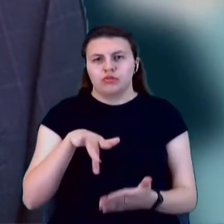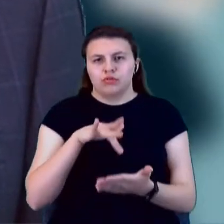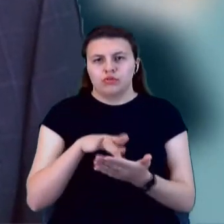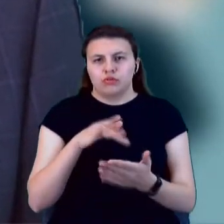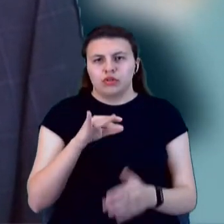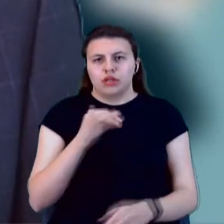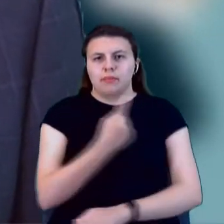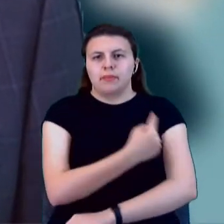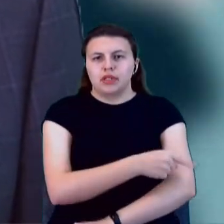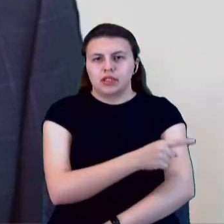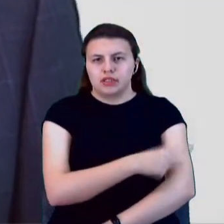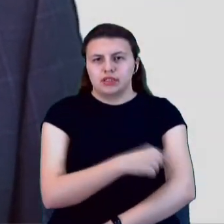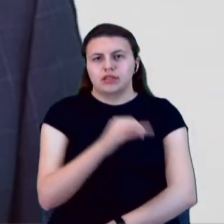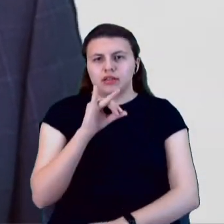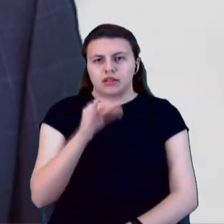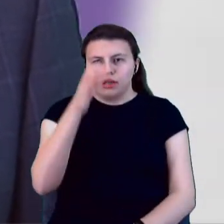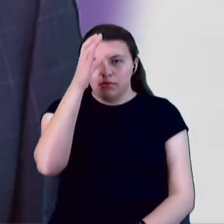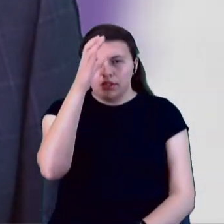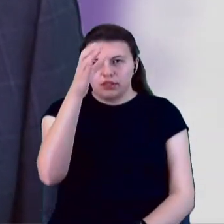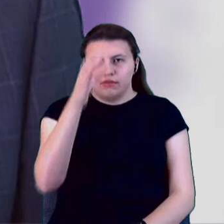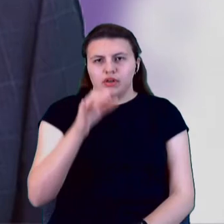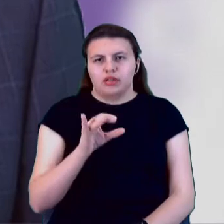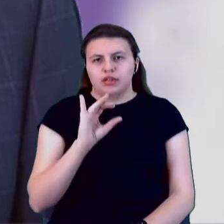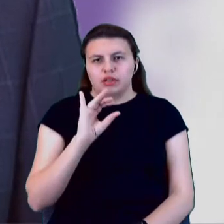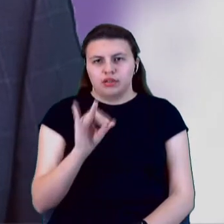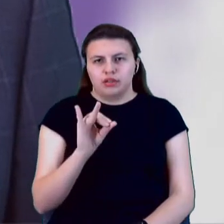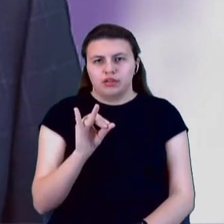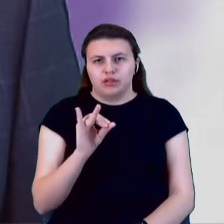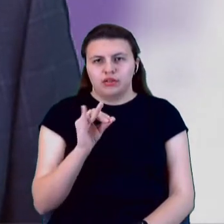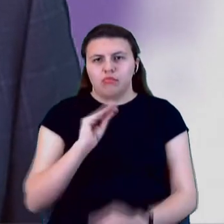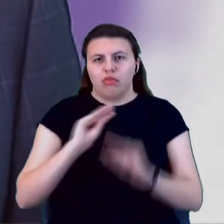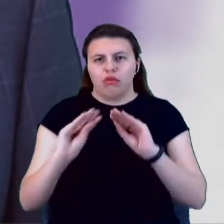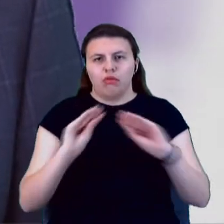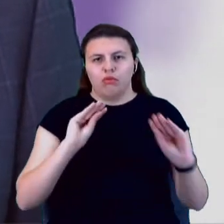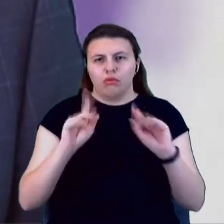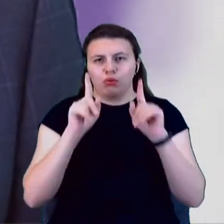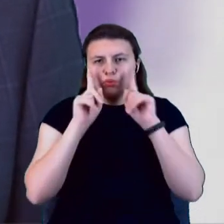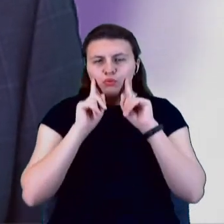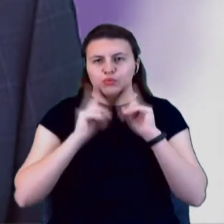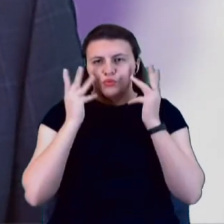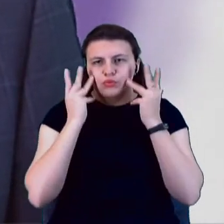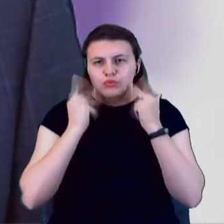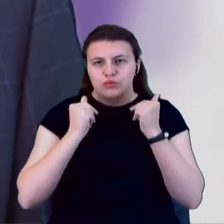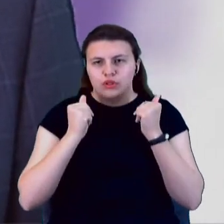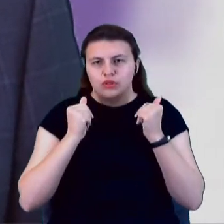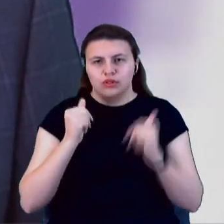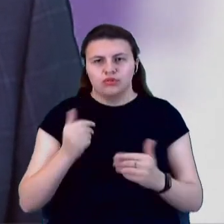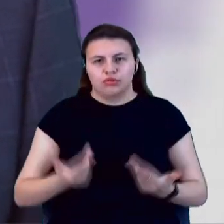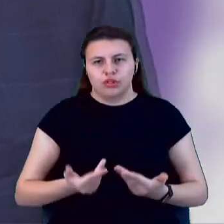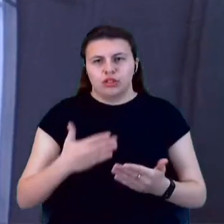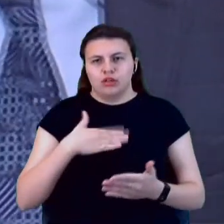медицина, и образование, и благоустройство, комфорт наших жителей нашего города.